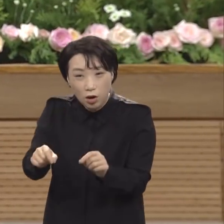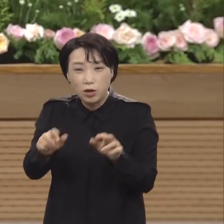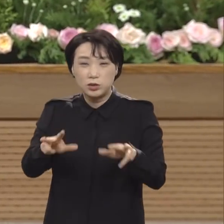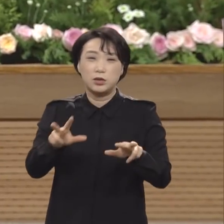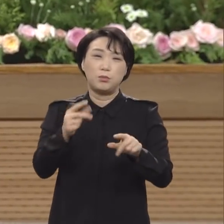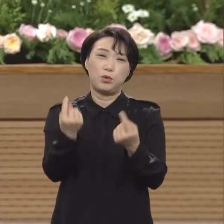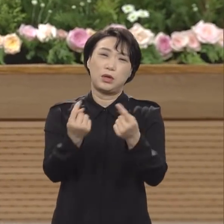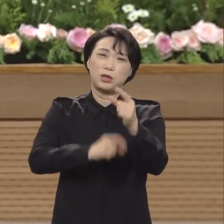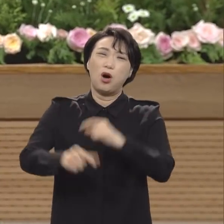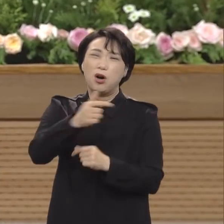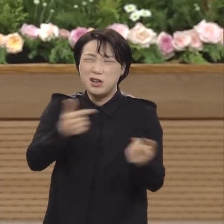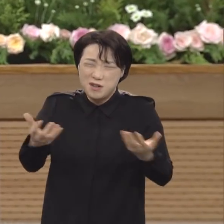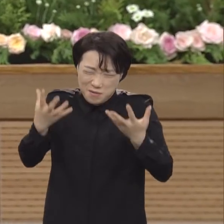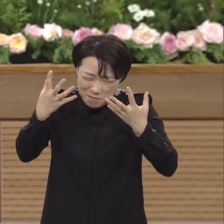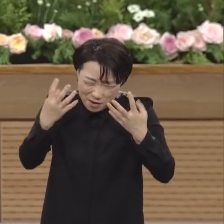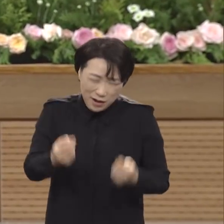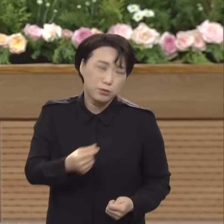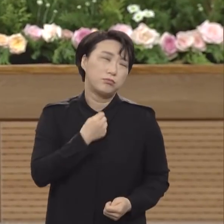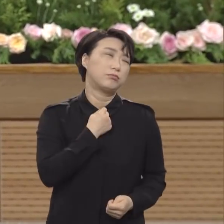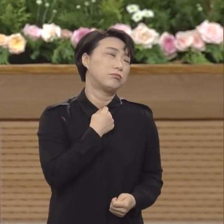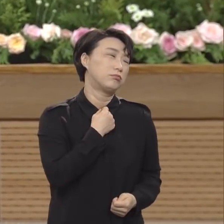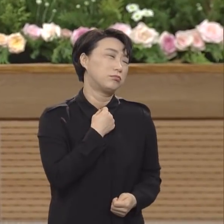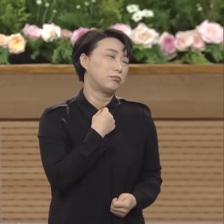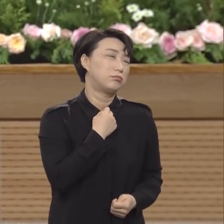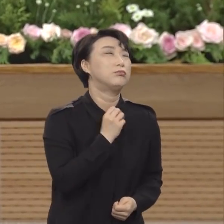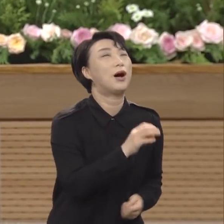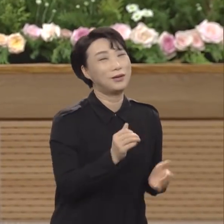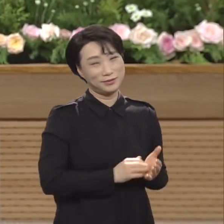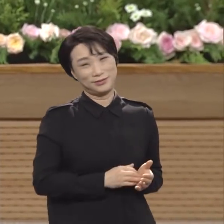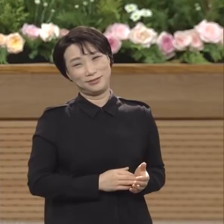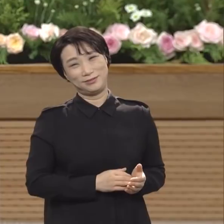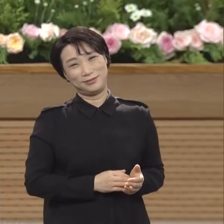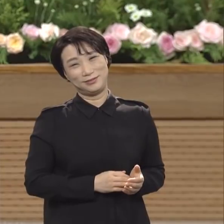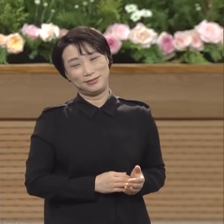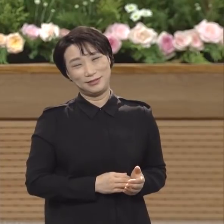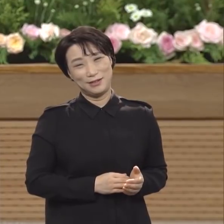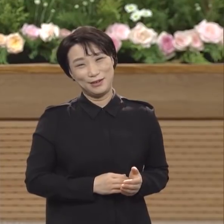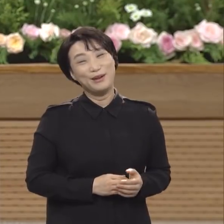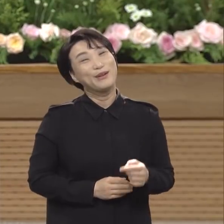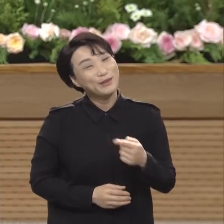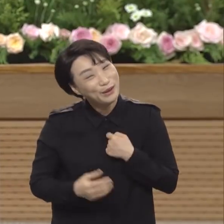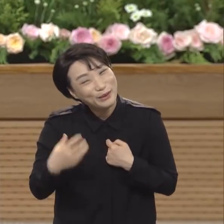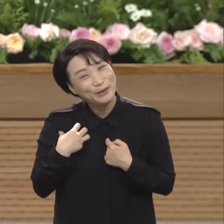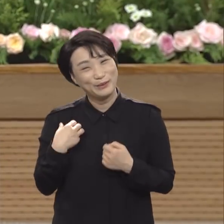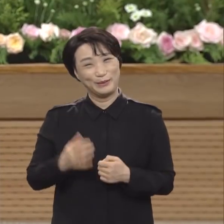말이에요. 해보고 싶다. 그런 거예요.